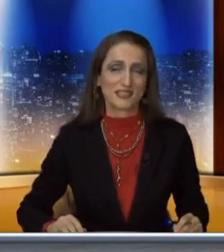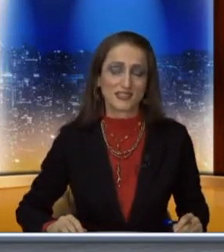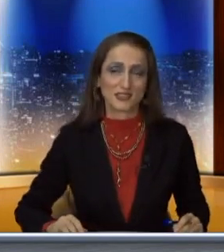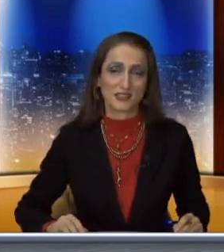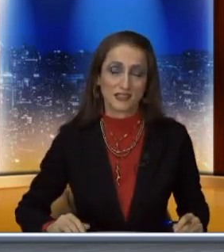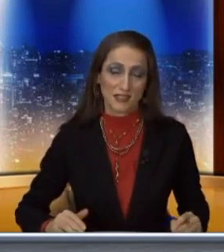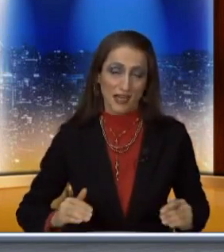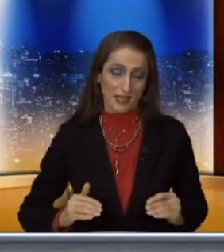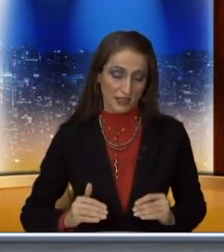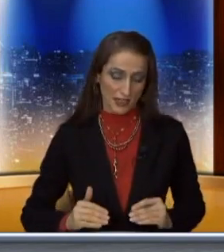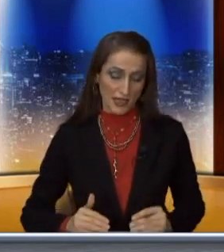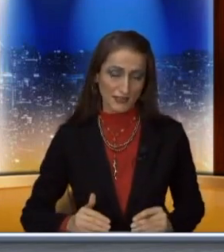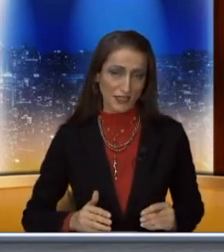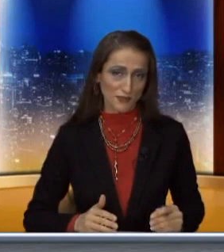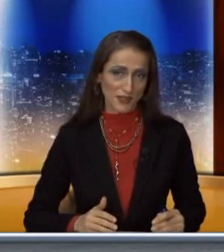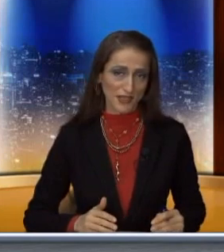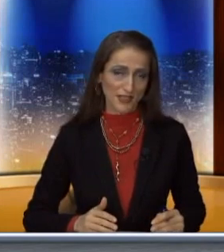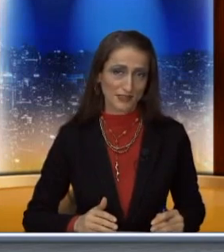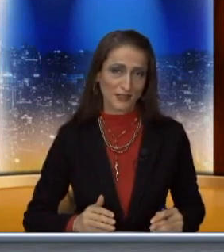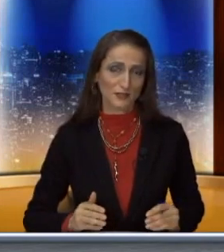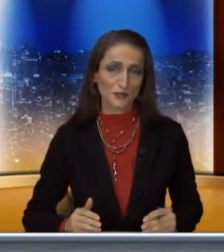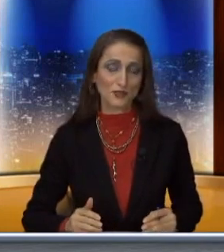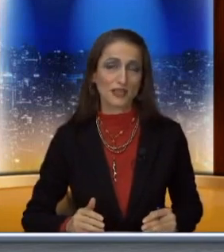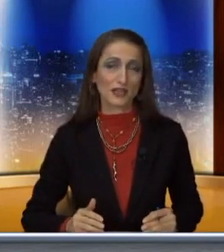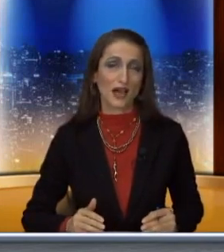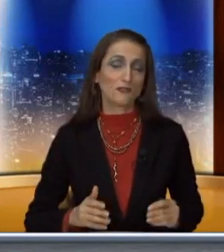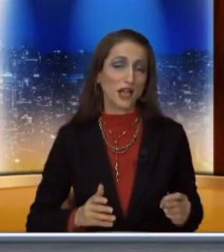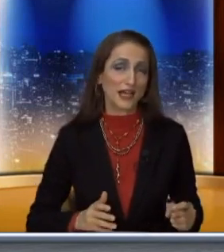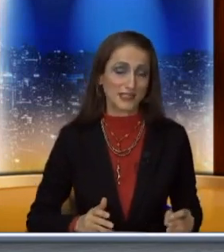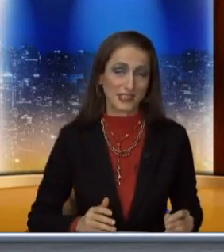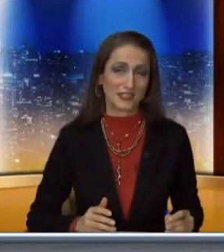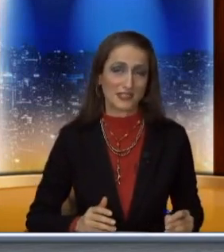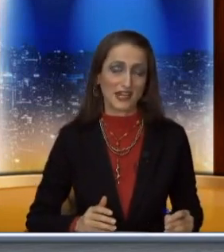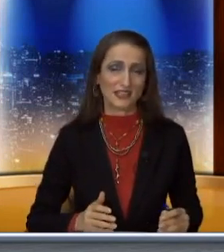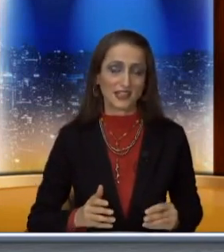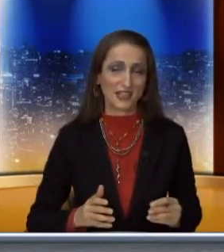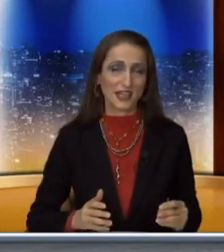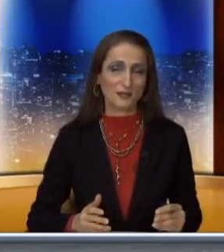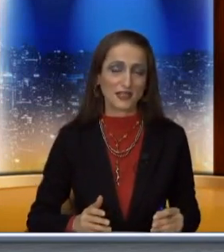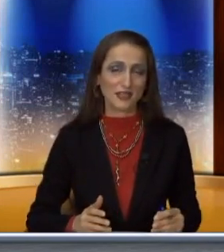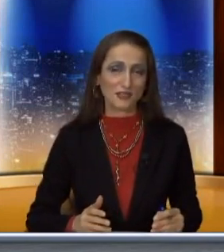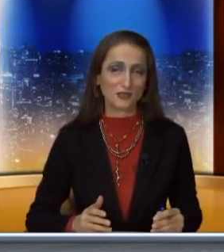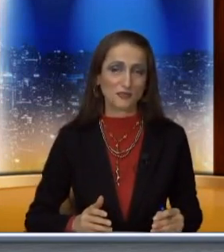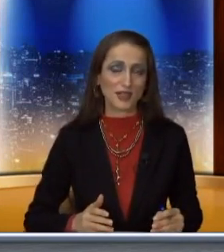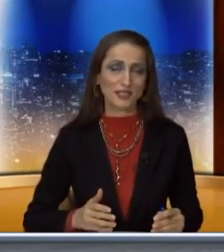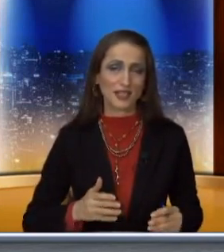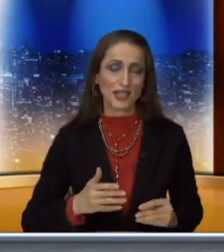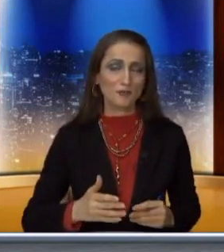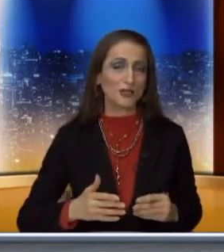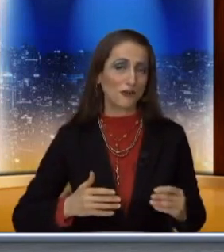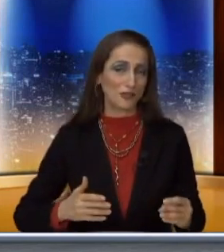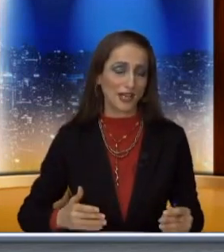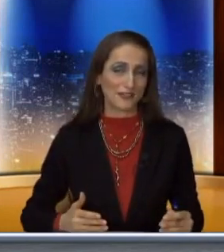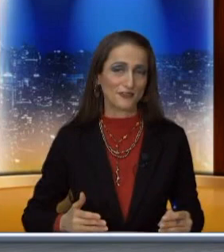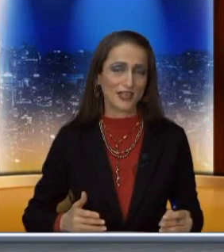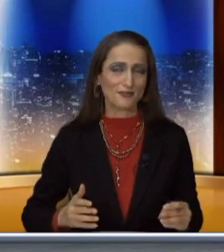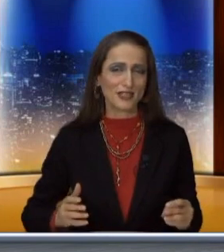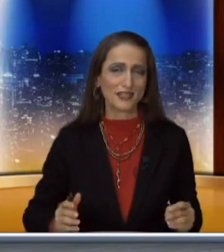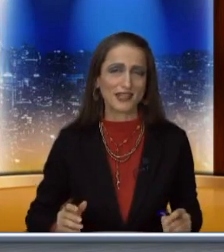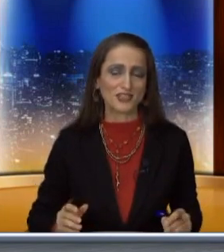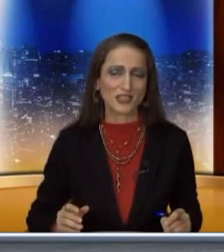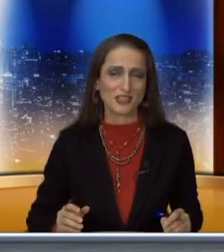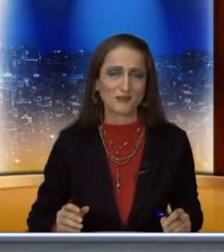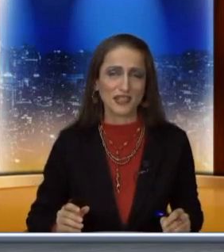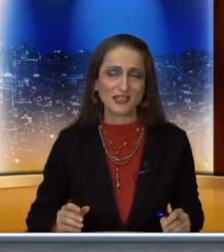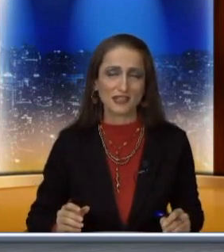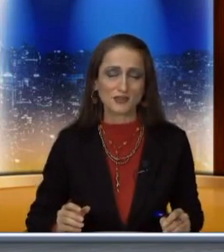أستاذ العزيز، عدة مرات تقول أولادي، يعني العلاقة بيناتكم بين الأب والأولاد،